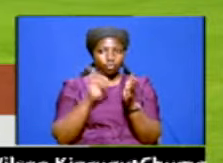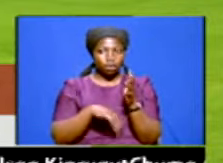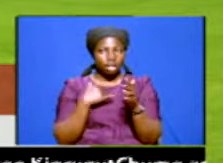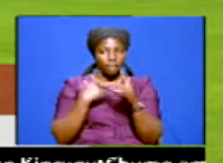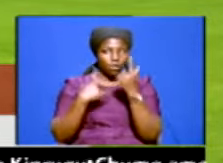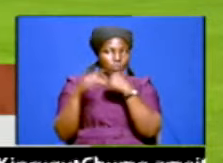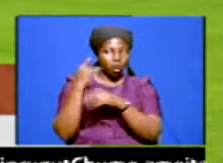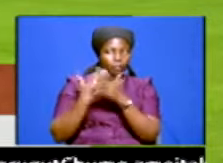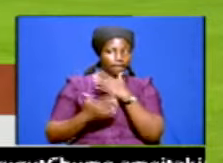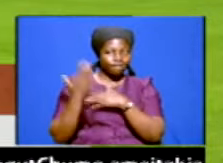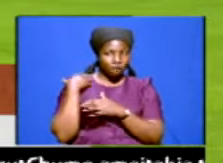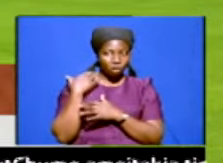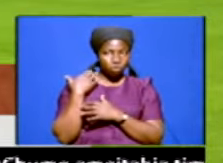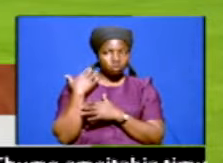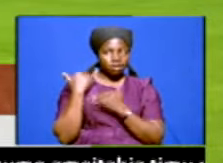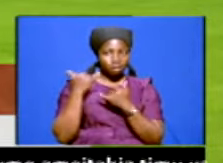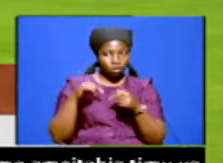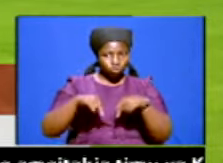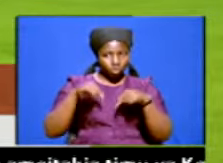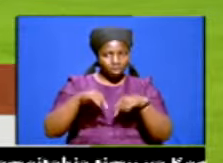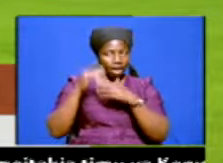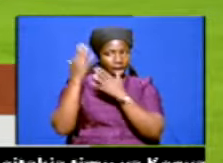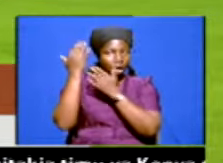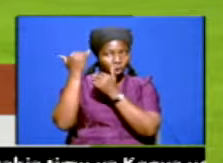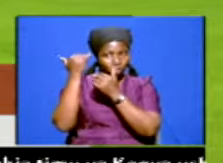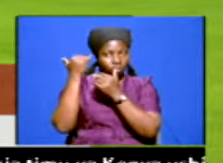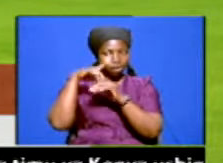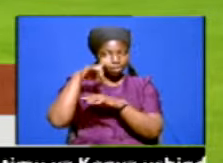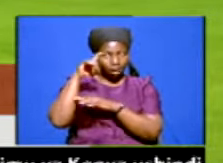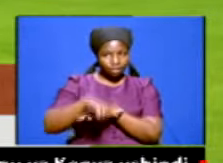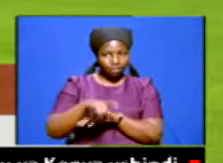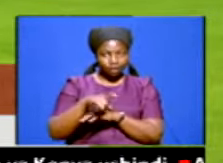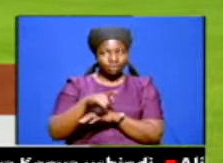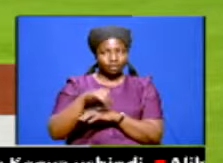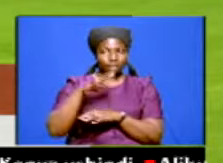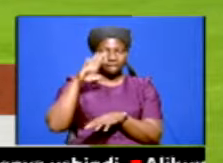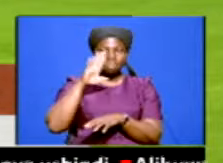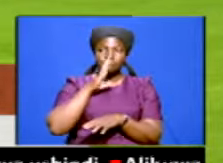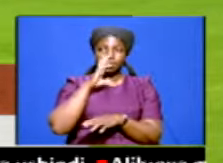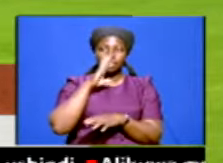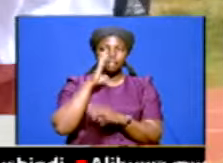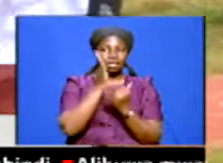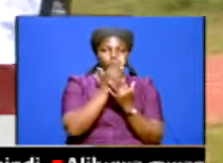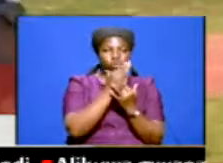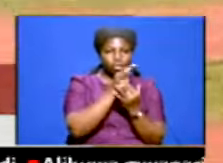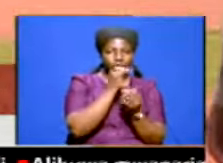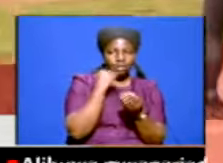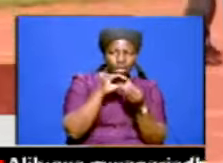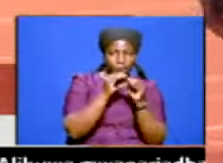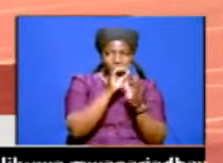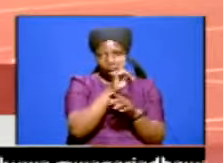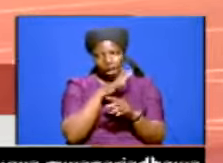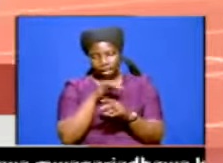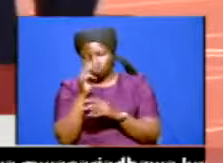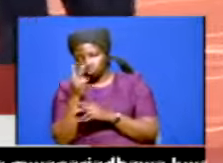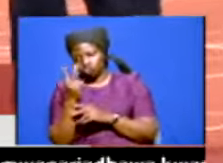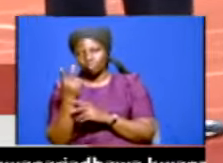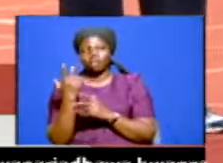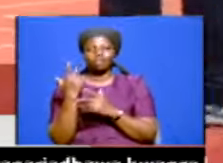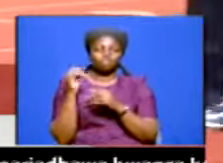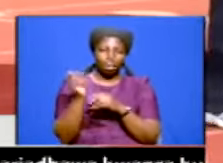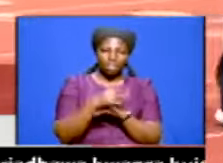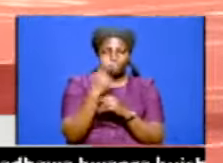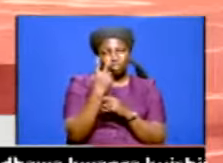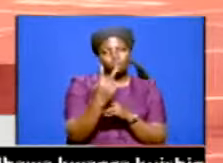niko naye leo, lazima nipoe katikati ya 1-2. Mwezi Februari